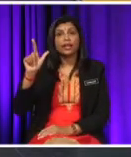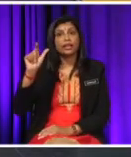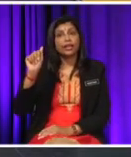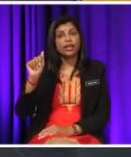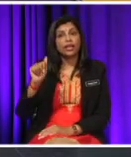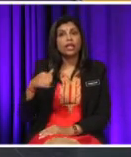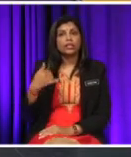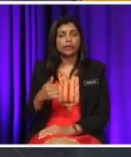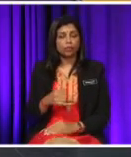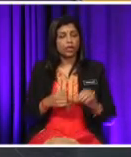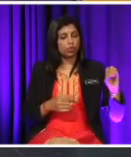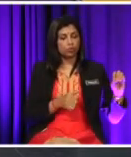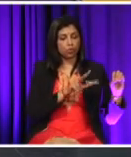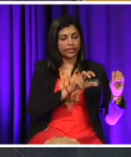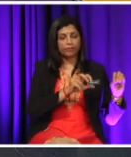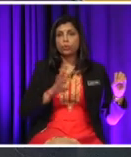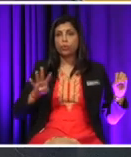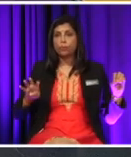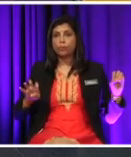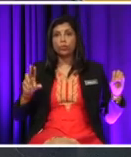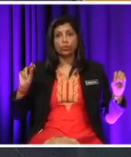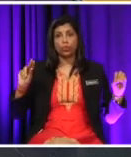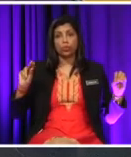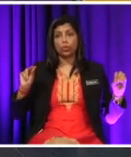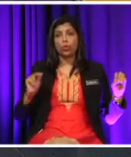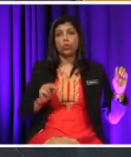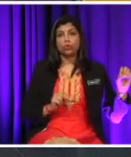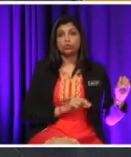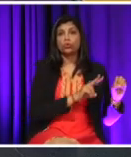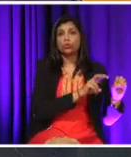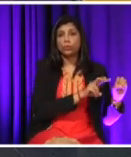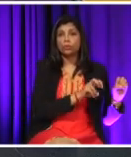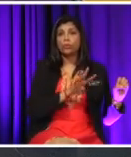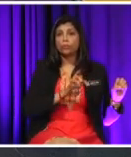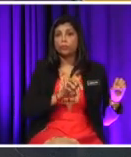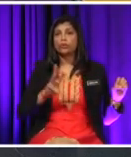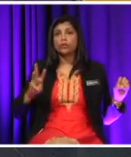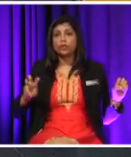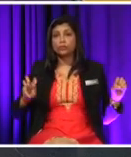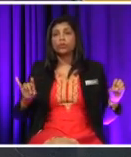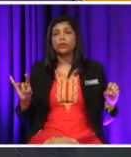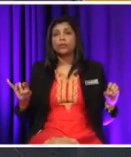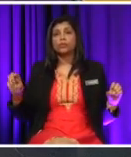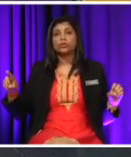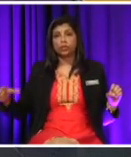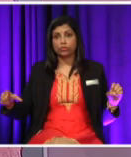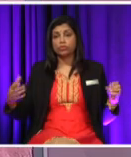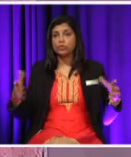terus jadi Mesti ikut 20 40 60 80 dan 100 Oke kemudian kita plotkan